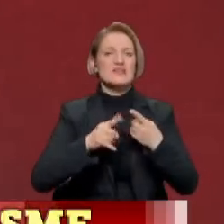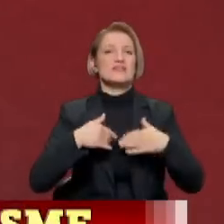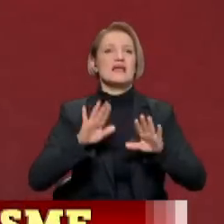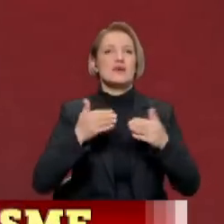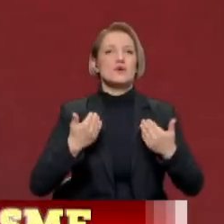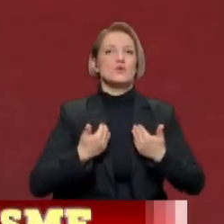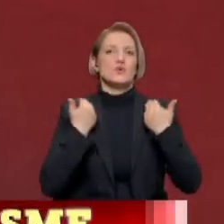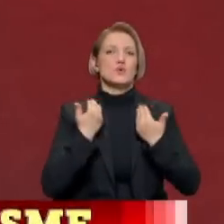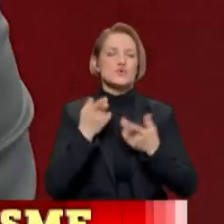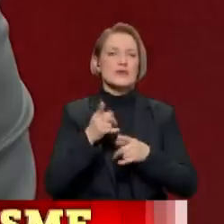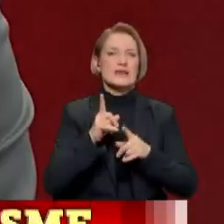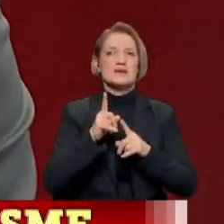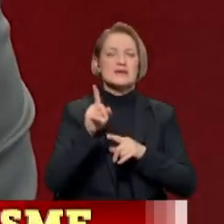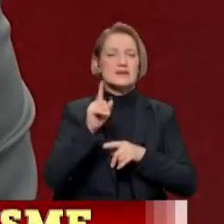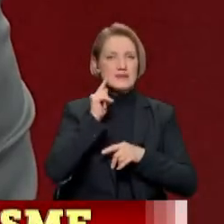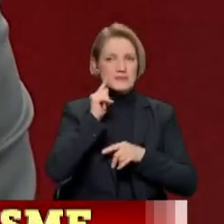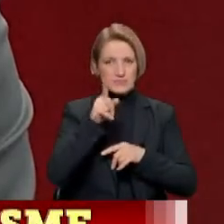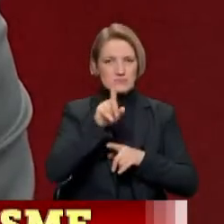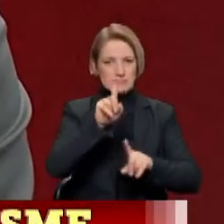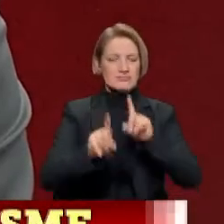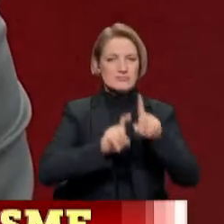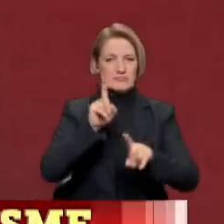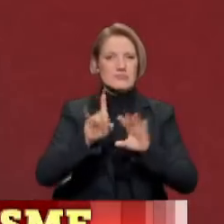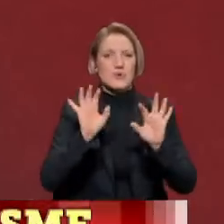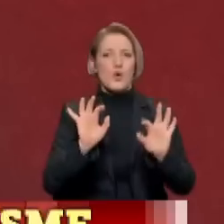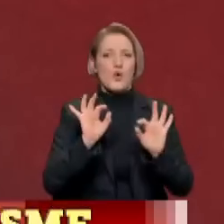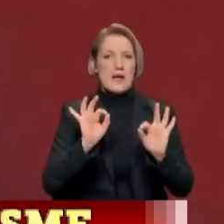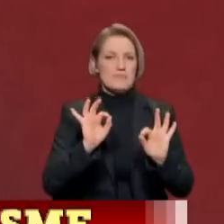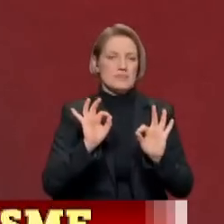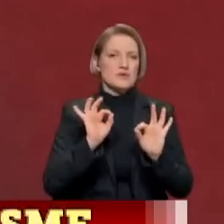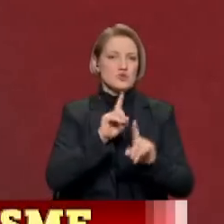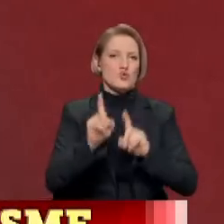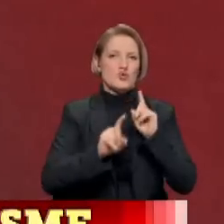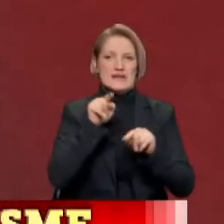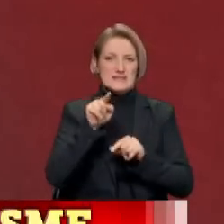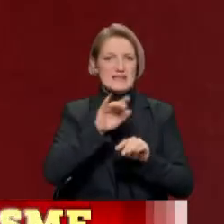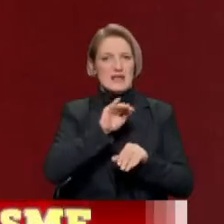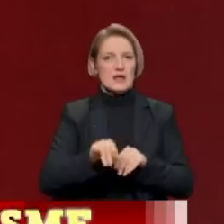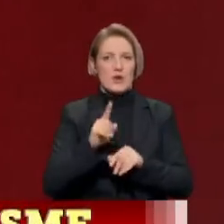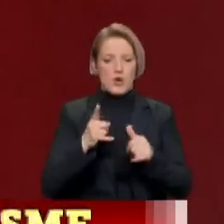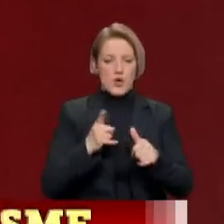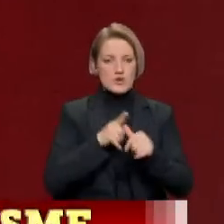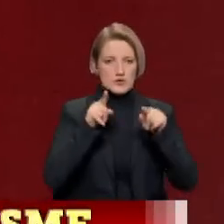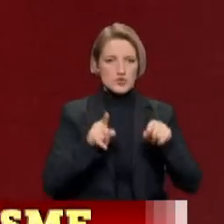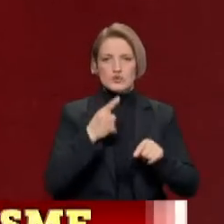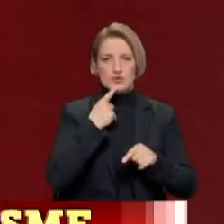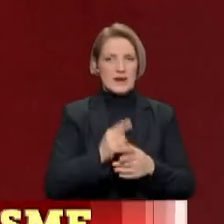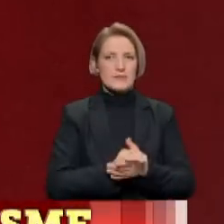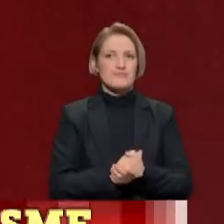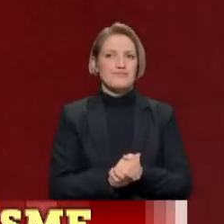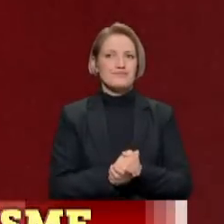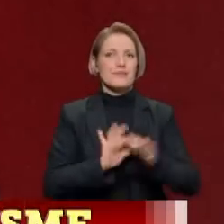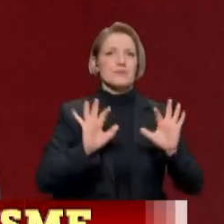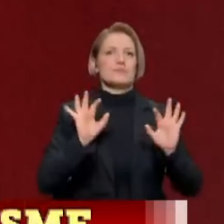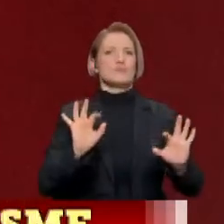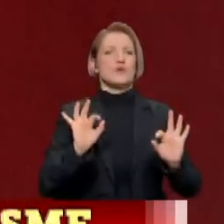de hukukçu kimliğinizle ilgili de sorular yöneltmek istiyorum. Çünkü çok önemli etkili sorular da geliyor size. Buyurun. Şimdi öncelikle şunu söyleyelim.